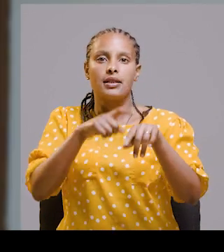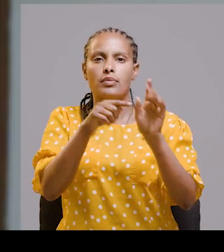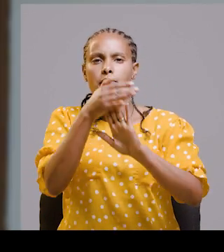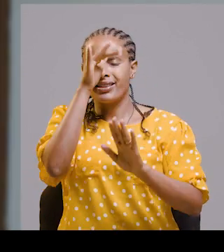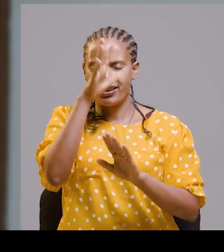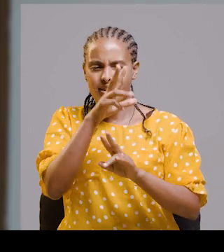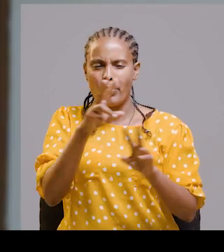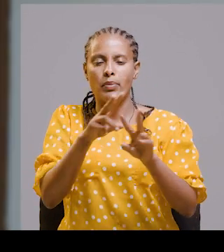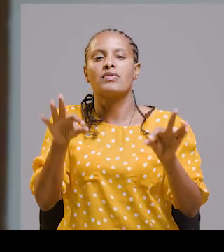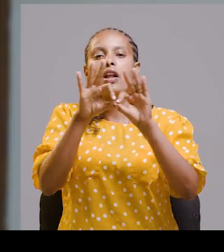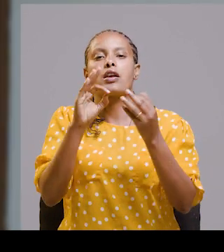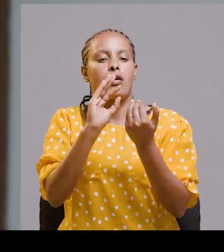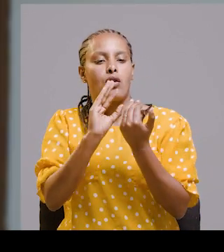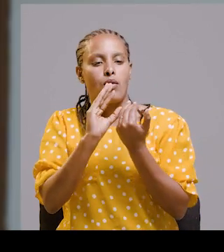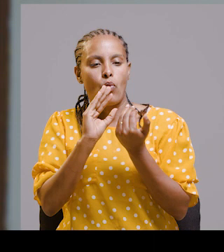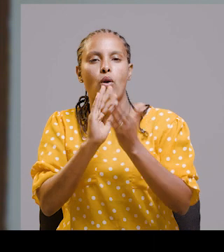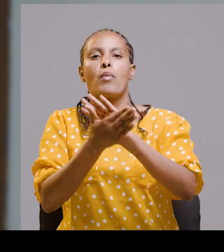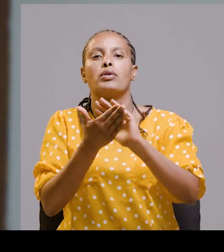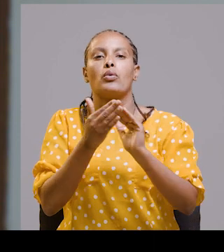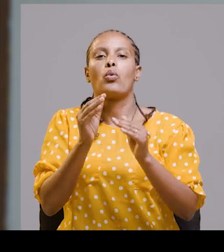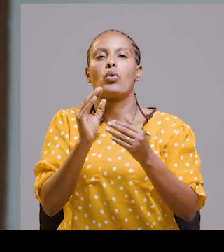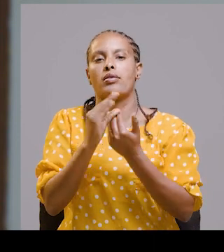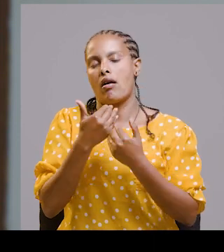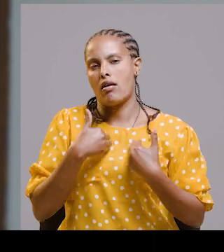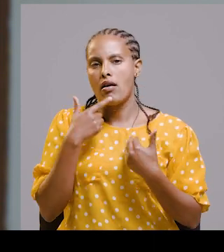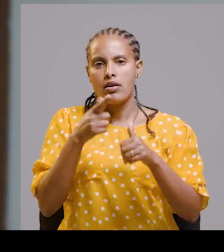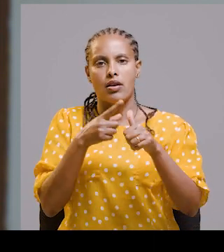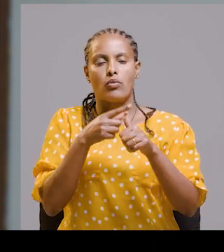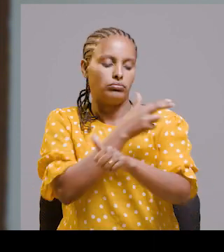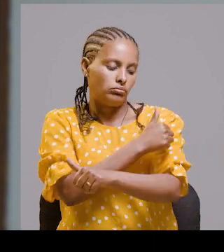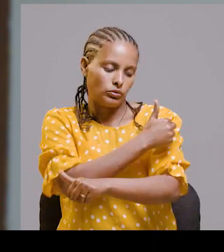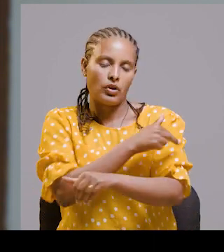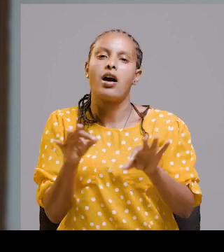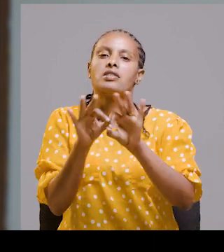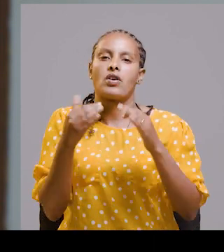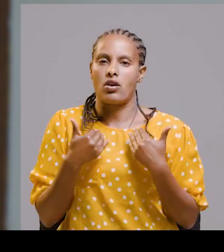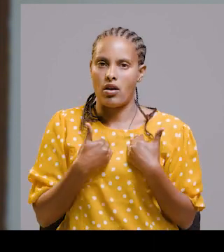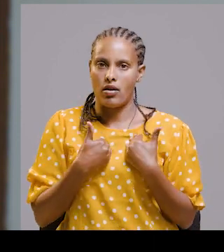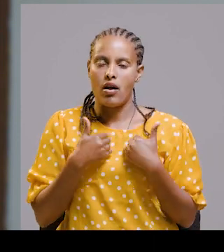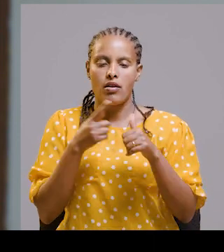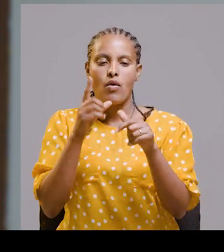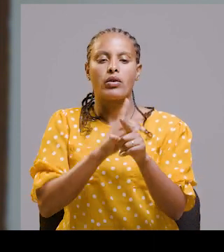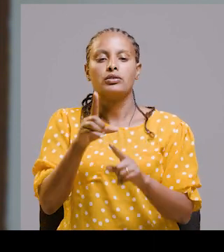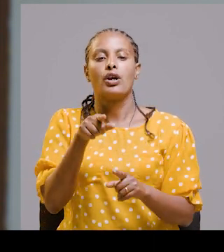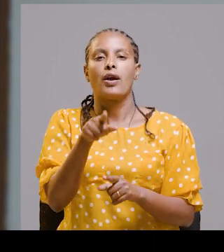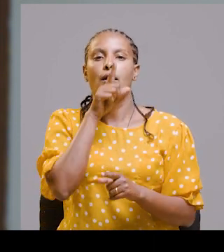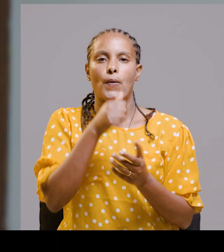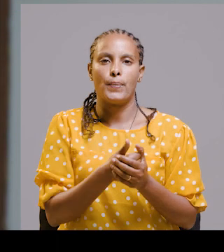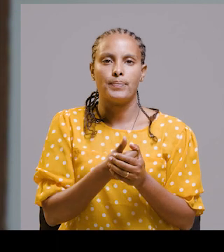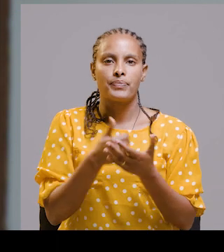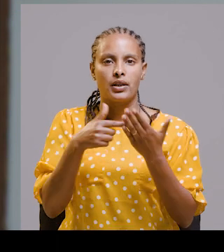ግን ለአንዳንድ ሰዎች ደግሞ ግዴታ በጣም አስፈላጊ የሚሆንበት ጊዜ አለ። ስለዚህ አንዱ እንትን ይሄ ነው ለማለት ነው።